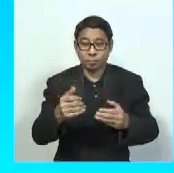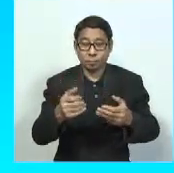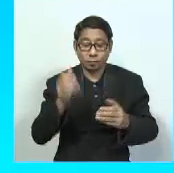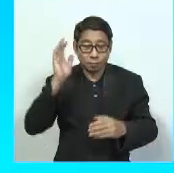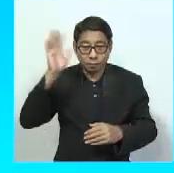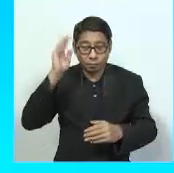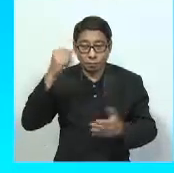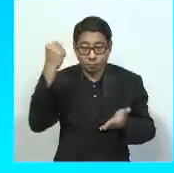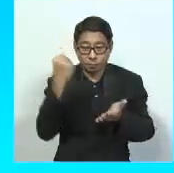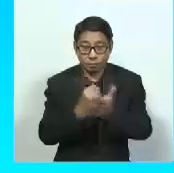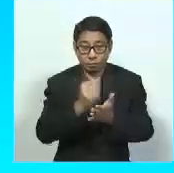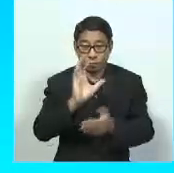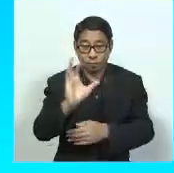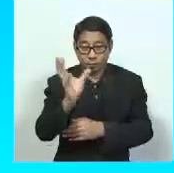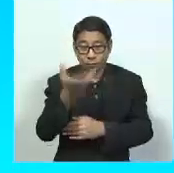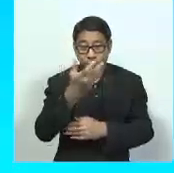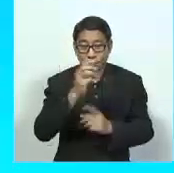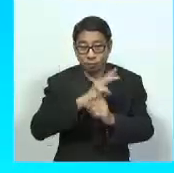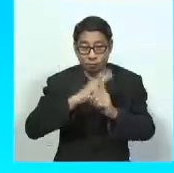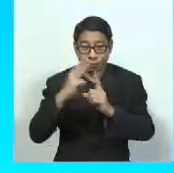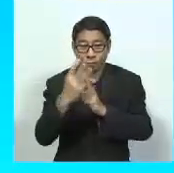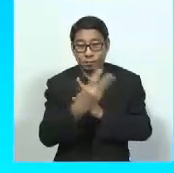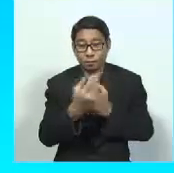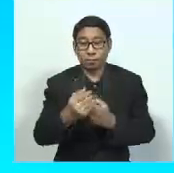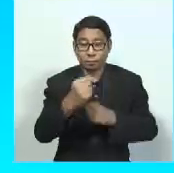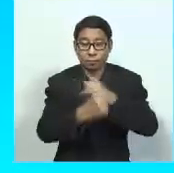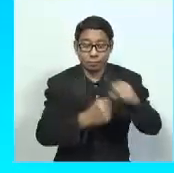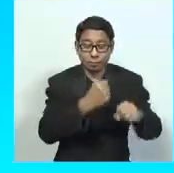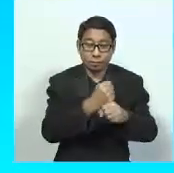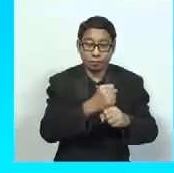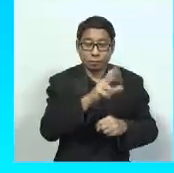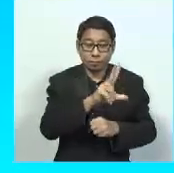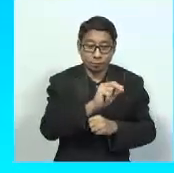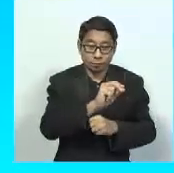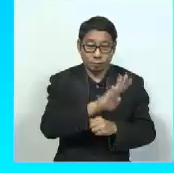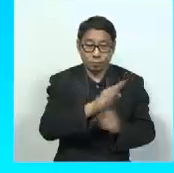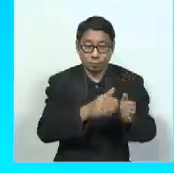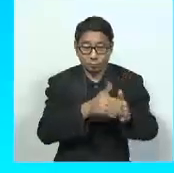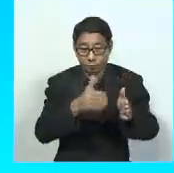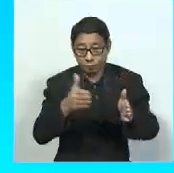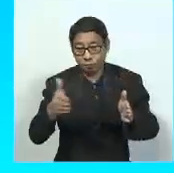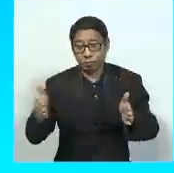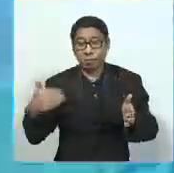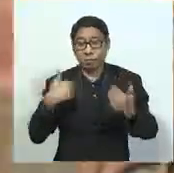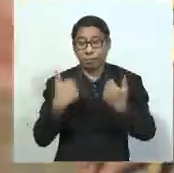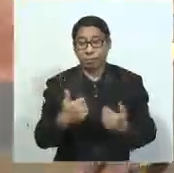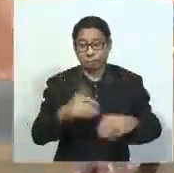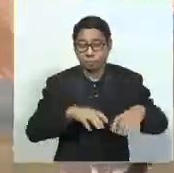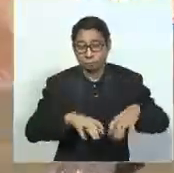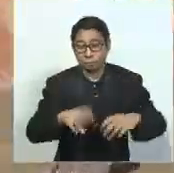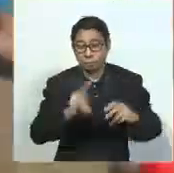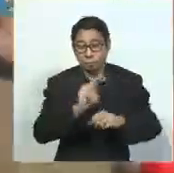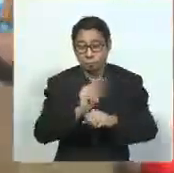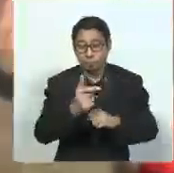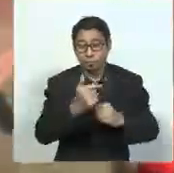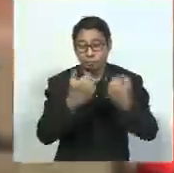ได้รับการประกาศขึ้นทะเบียนเป็นมรดกโลกทางวัฒนธรรมตั้งแต่ปี2534เป็นต้นมาค่ะสำหรับการจัดงานดังกล่